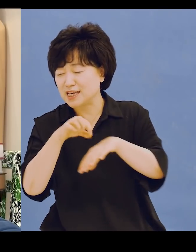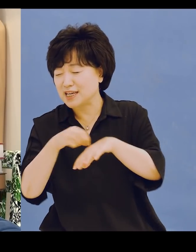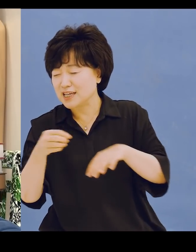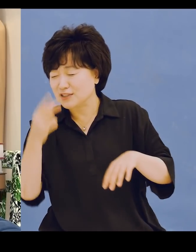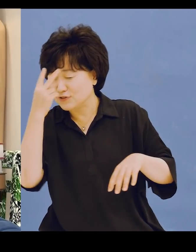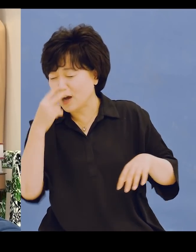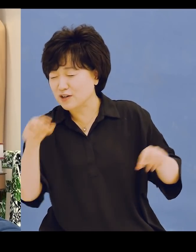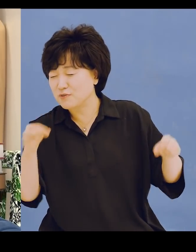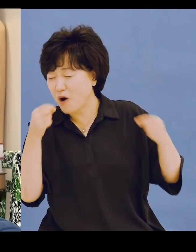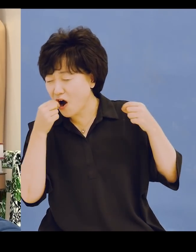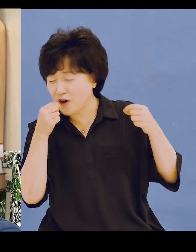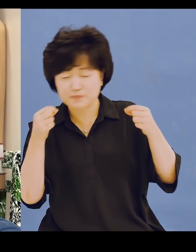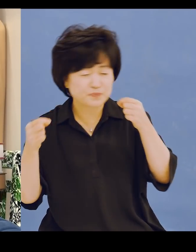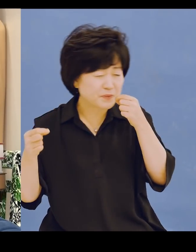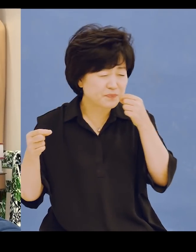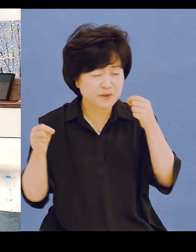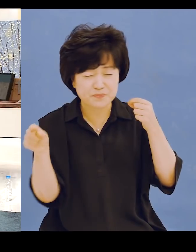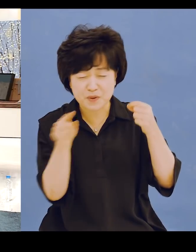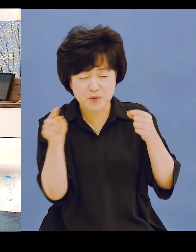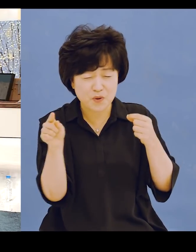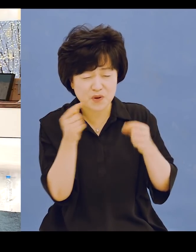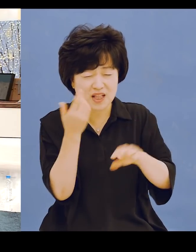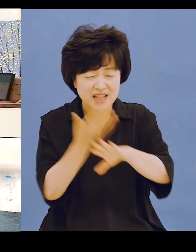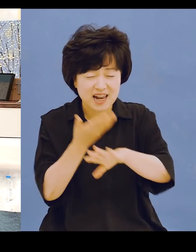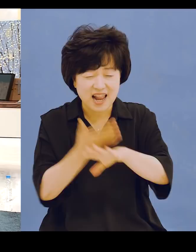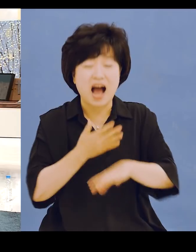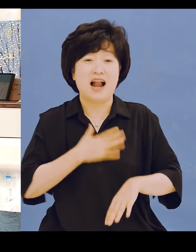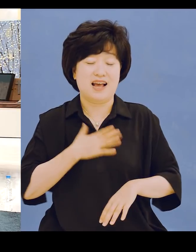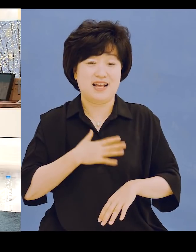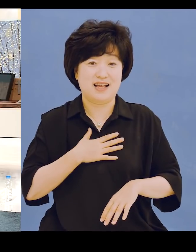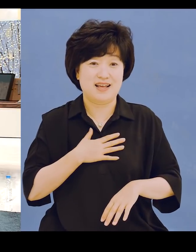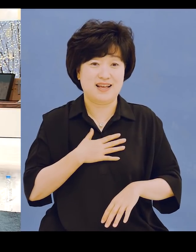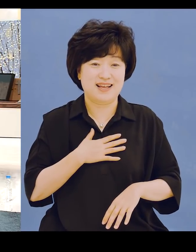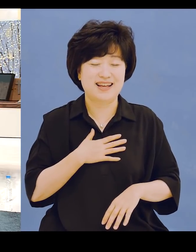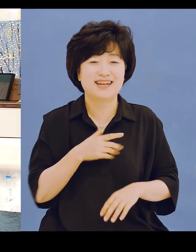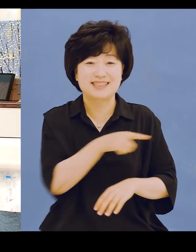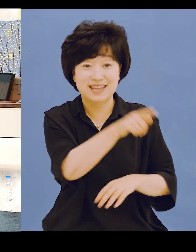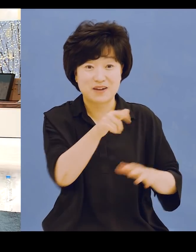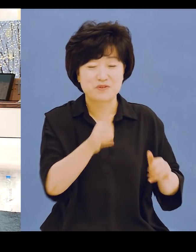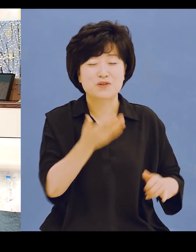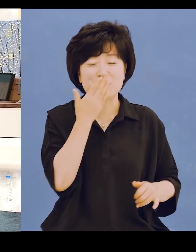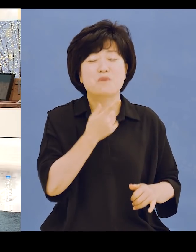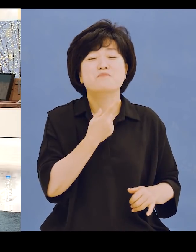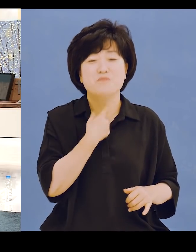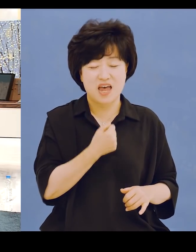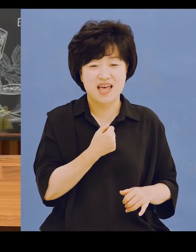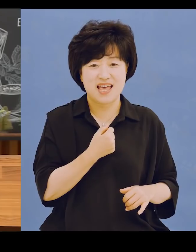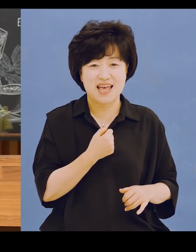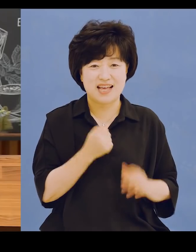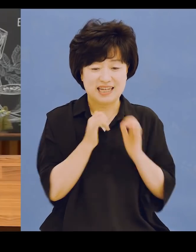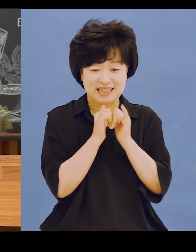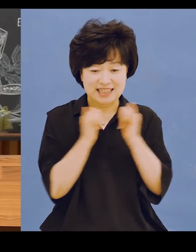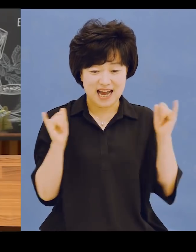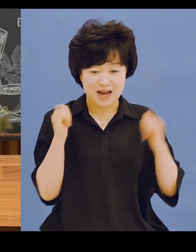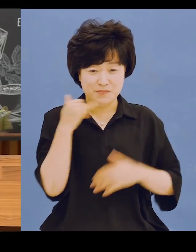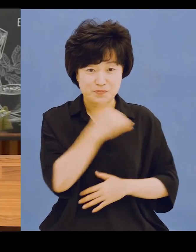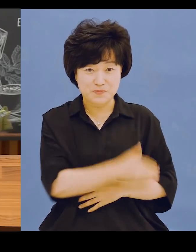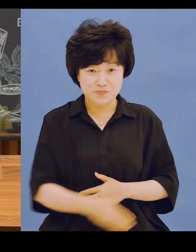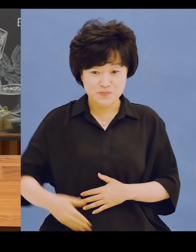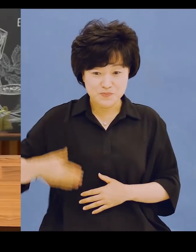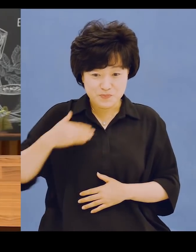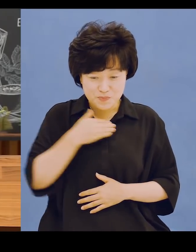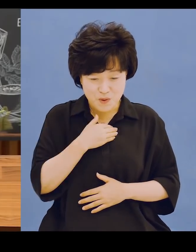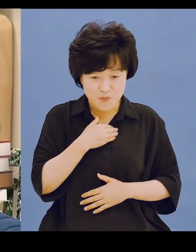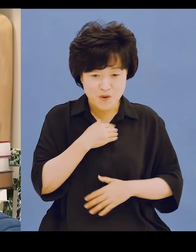정확해요. 그들은 사람의 몸부의 맛이 어디가 좋다라고 저한테 얘기를 해주죠. 부위별로 맛이 예, 그래서 우리가 소고기